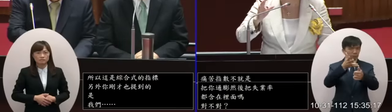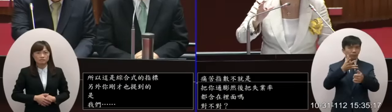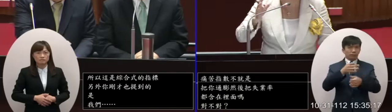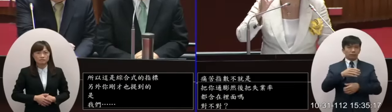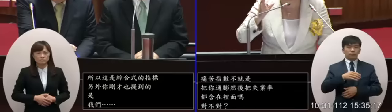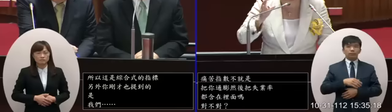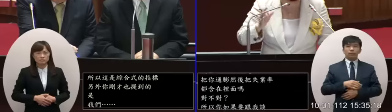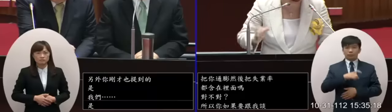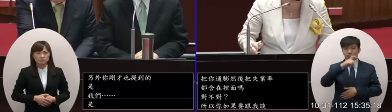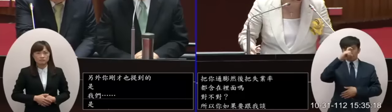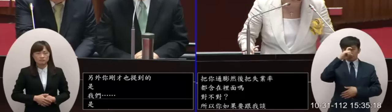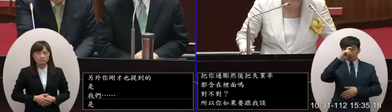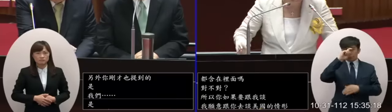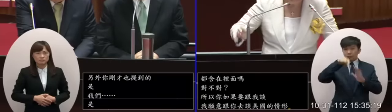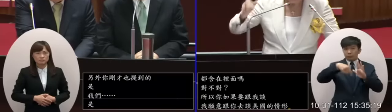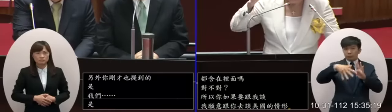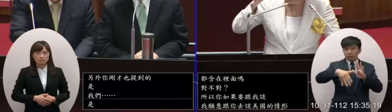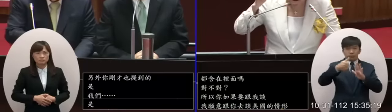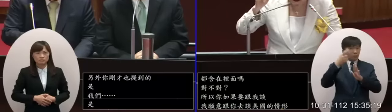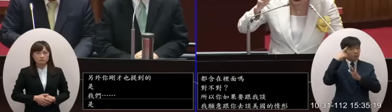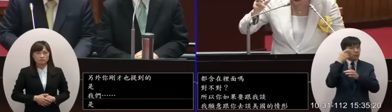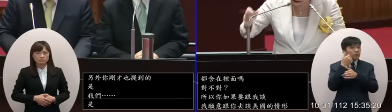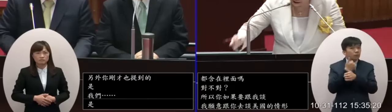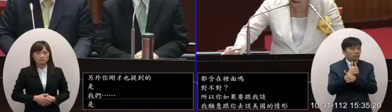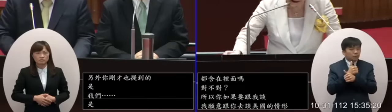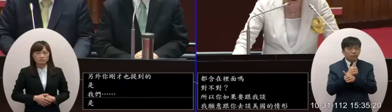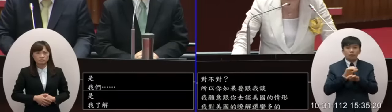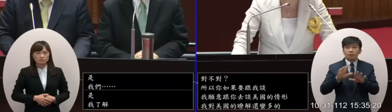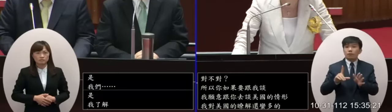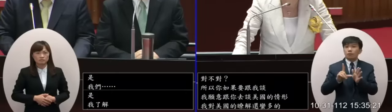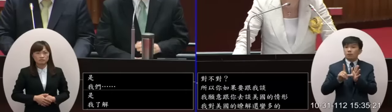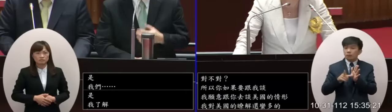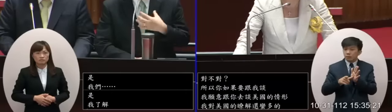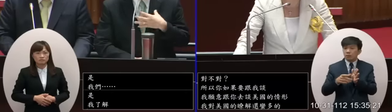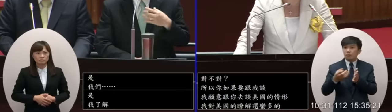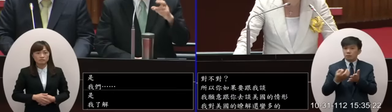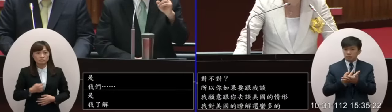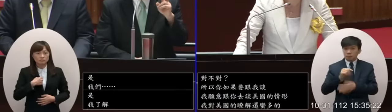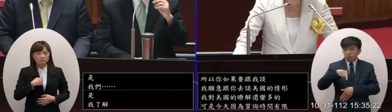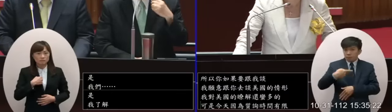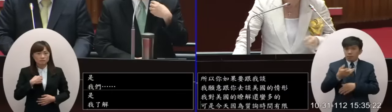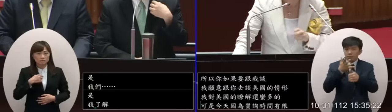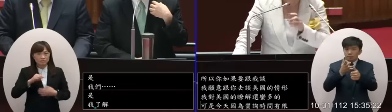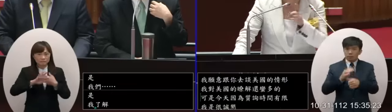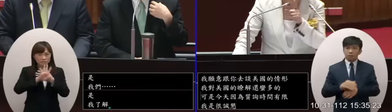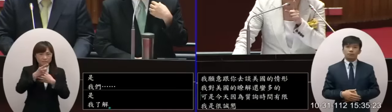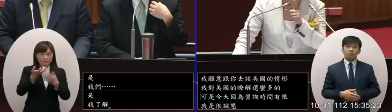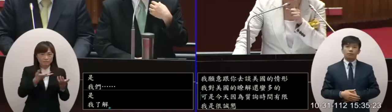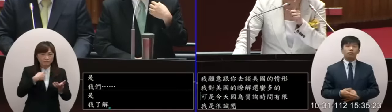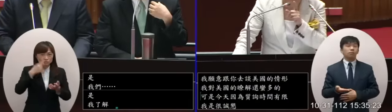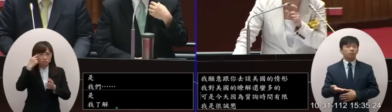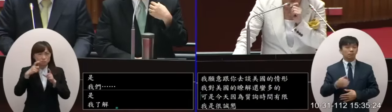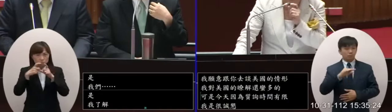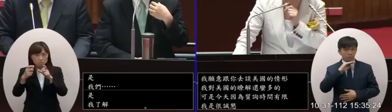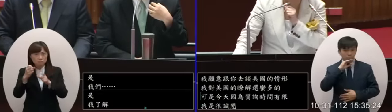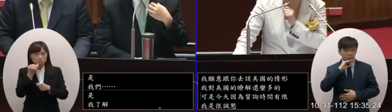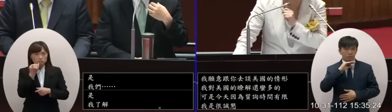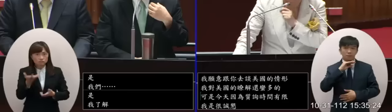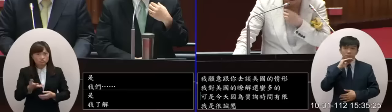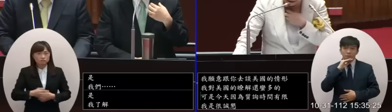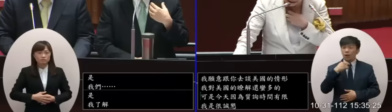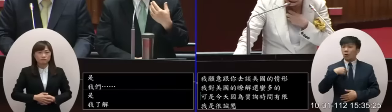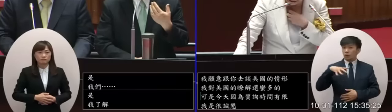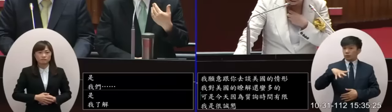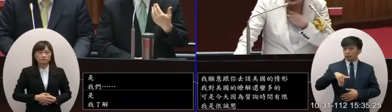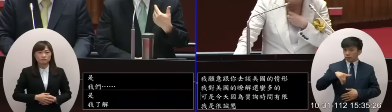来给院长，我希望院长能够考量。因为时间关系，我下一个哈、要提到。 我还有另外一个我想回答， 可以吗？等一下，我先